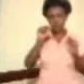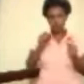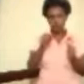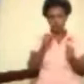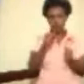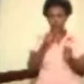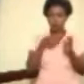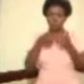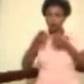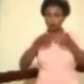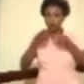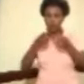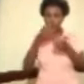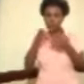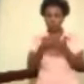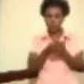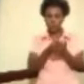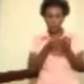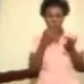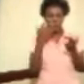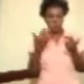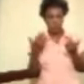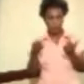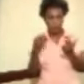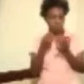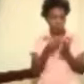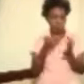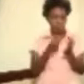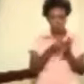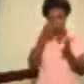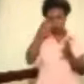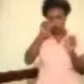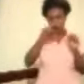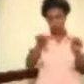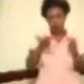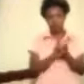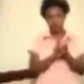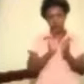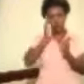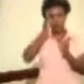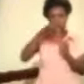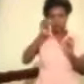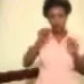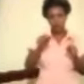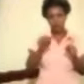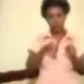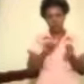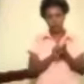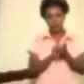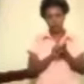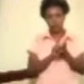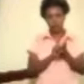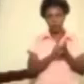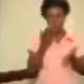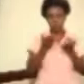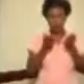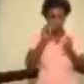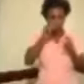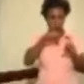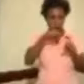des projets économiques dans cette zone d'abord, et ensuite pour porter infrastructure qui a participé